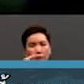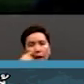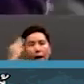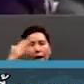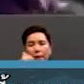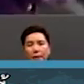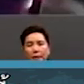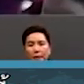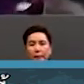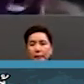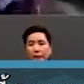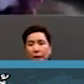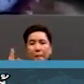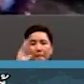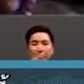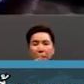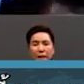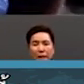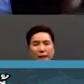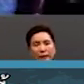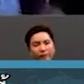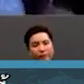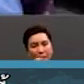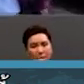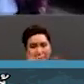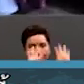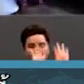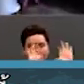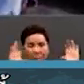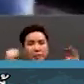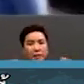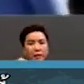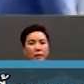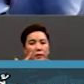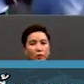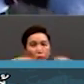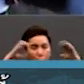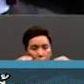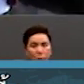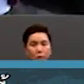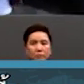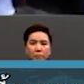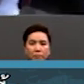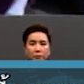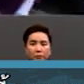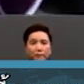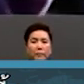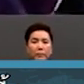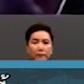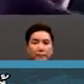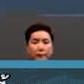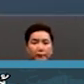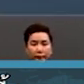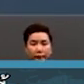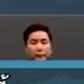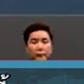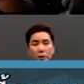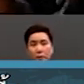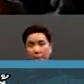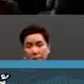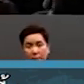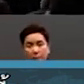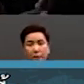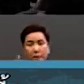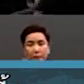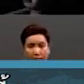วณประเทศไทยตอนบนจะลดลงต่ำกว่า23องศาเซลเซียสเฉลี่ย 21-22 องศาเซลเซียสซึ่งอยู่ในเกณฑ์อ